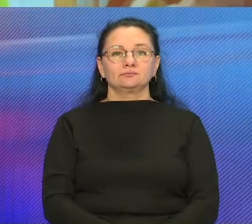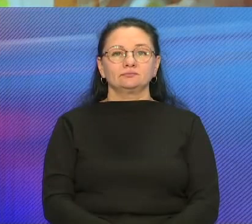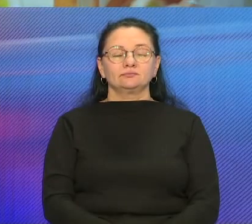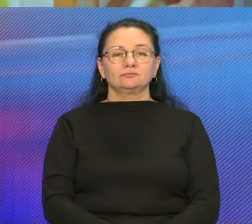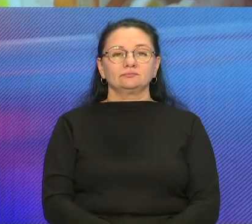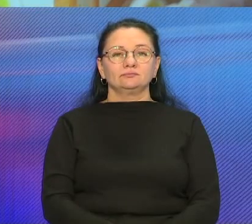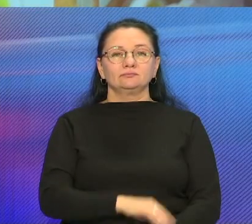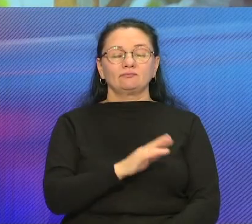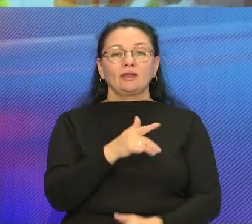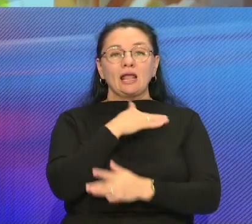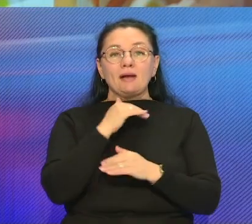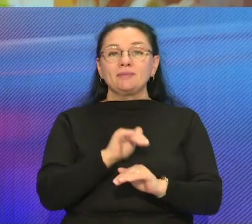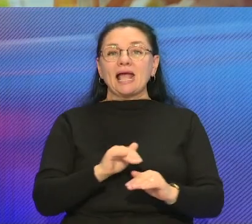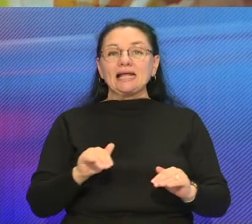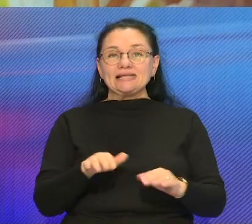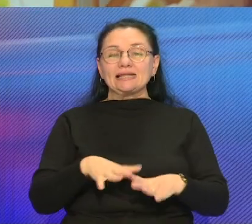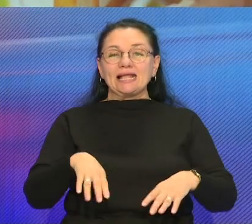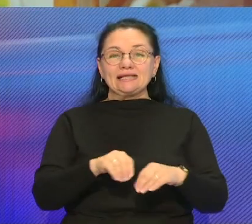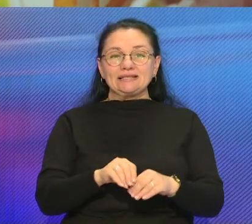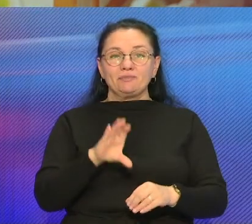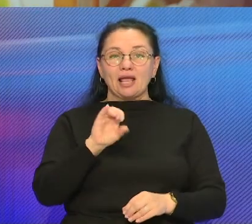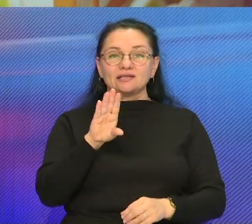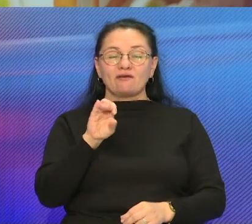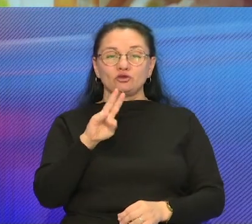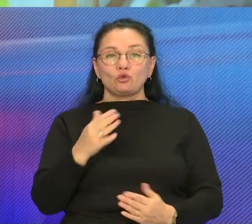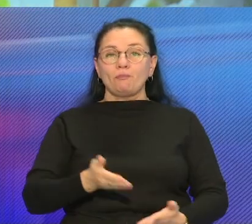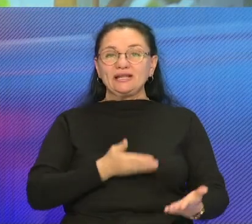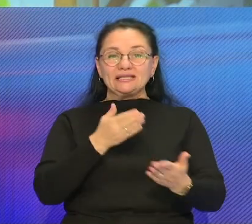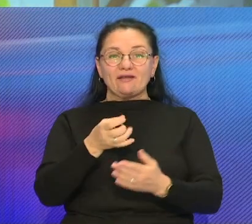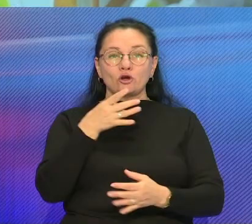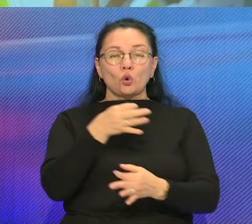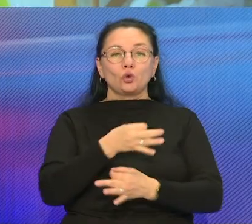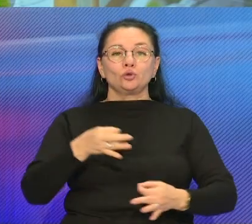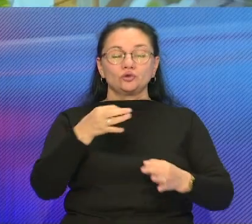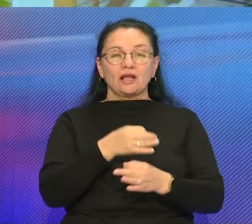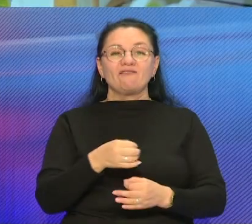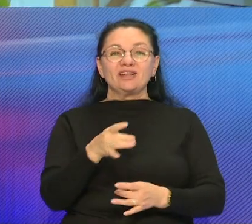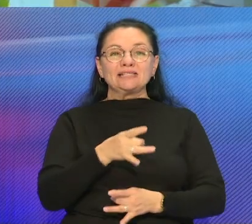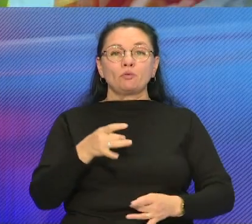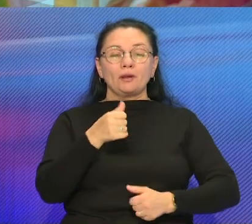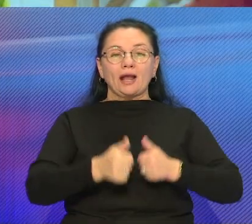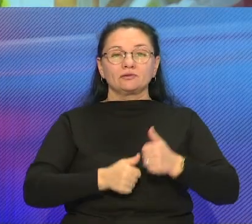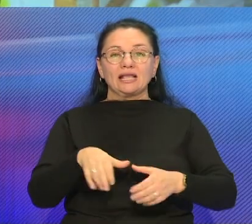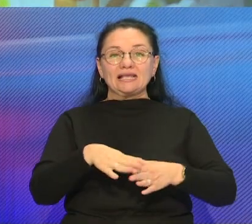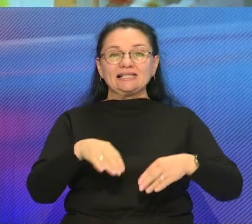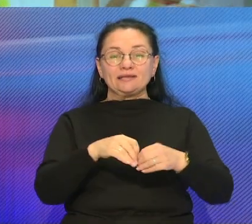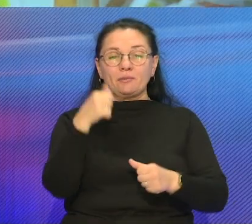Многодетная семья Саучук представит Гродзенскую область в финале республиканского конкурса «Семья года